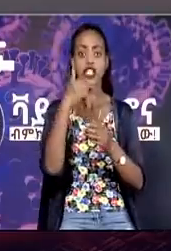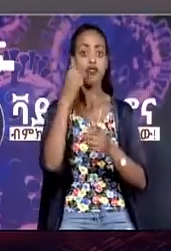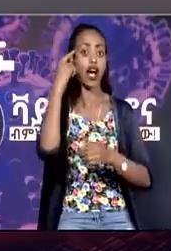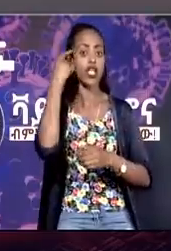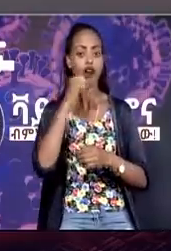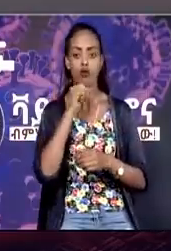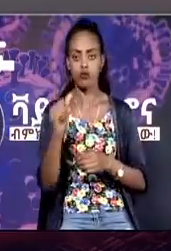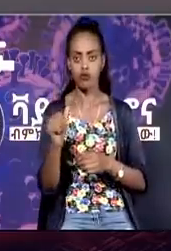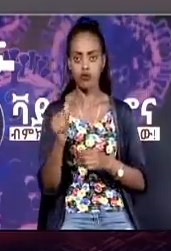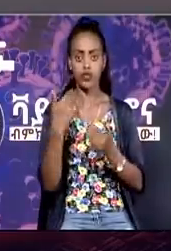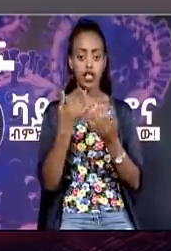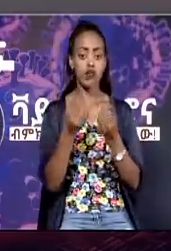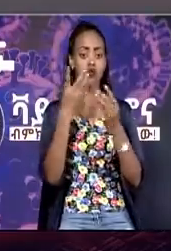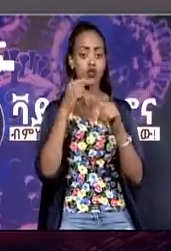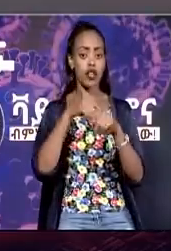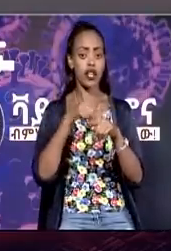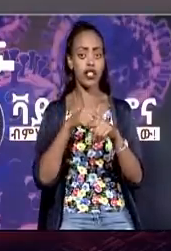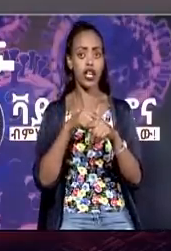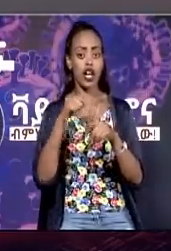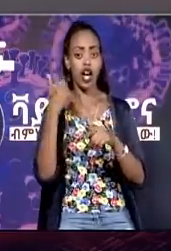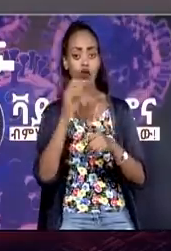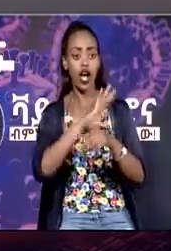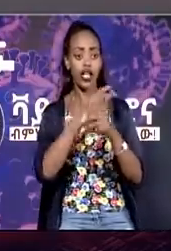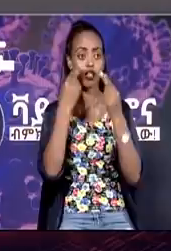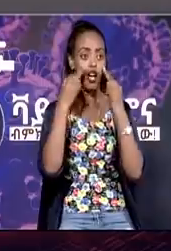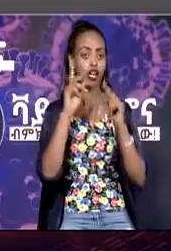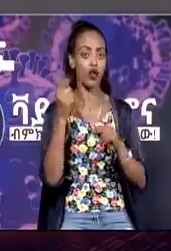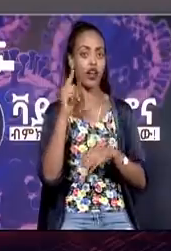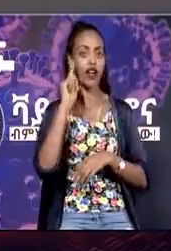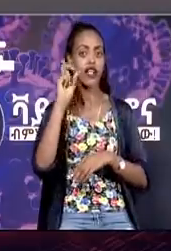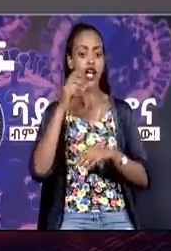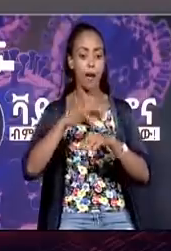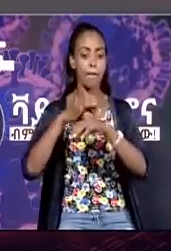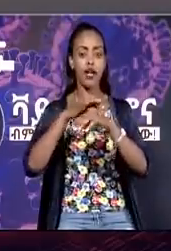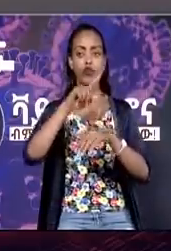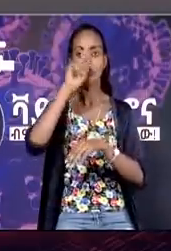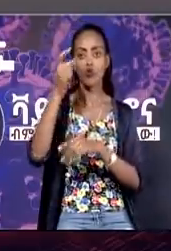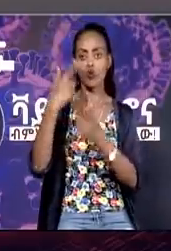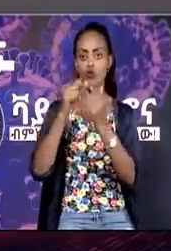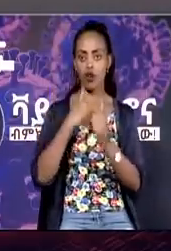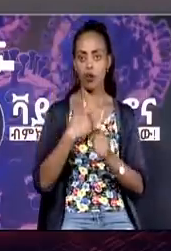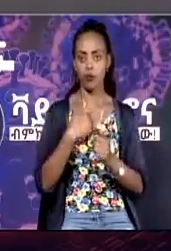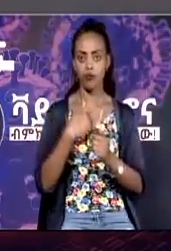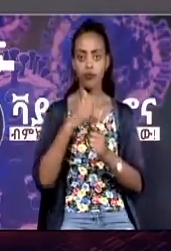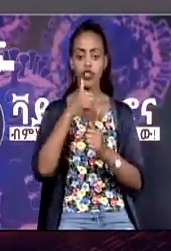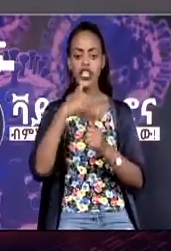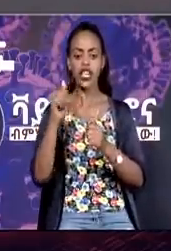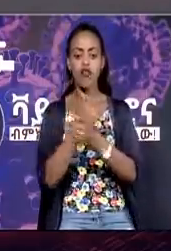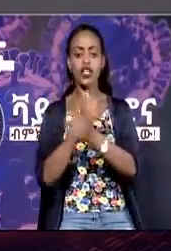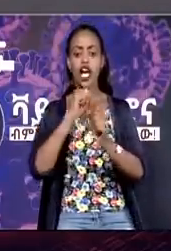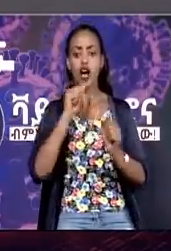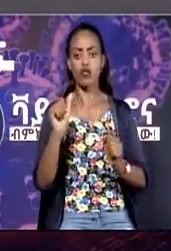زلوم يكون حزب زحكي زي قالوت حيلتا تريخات هون كان ناي مريت حتو يمتو ناي إي فتحونا تحتو